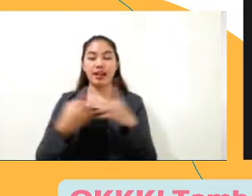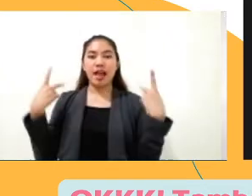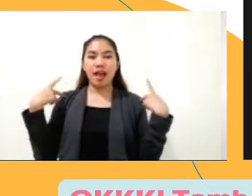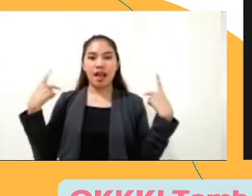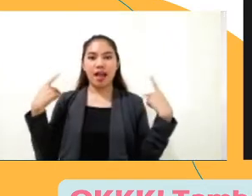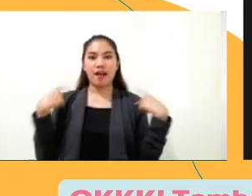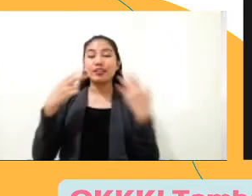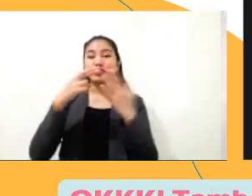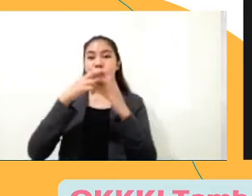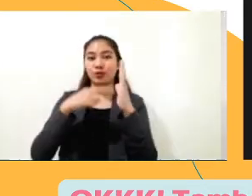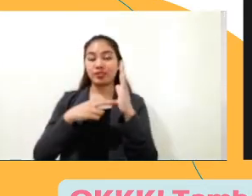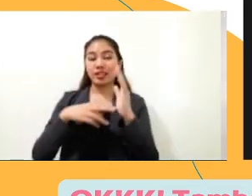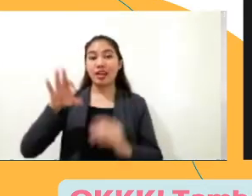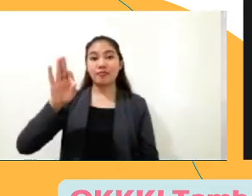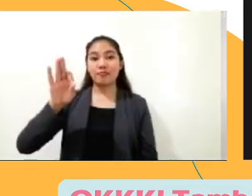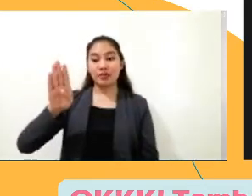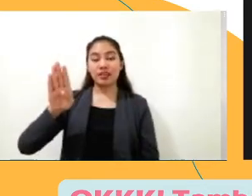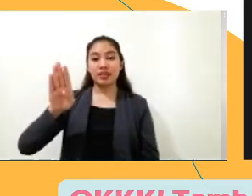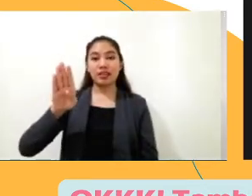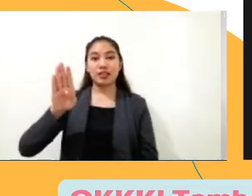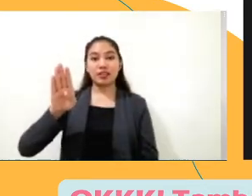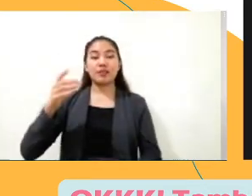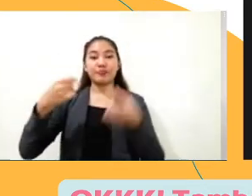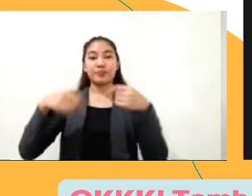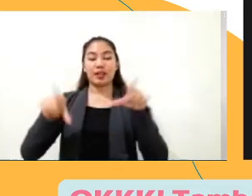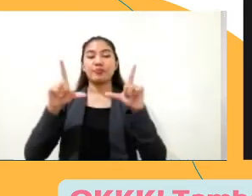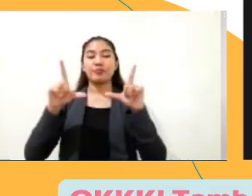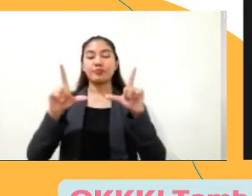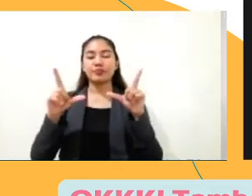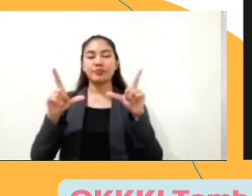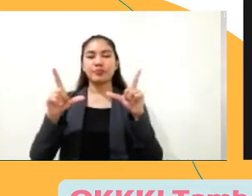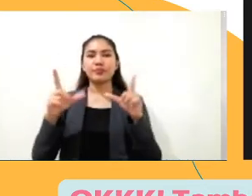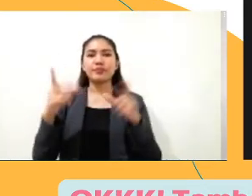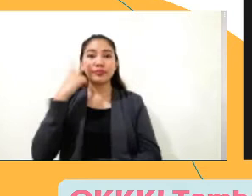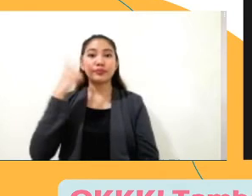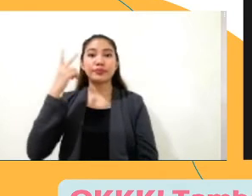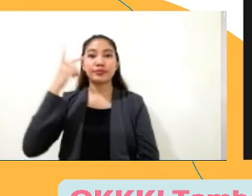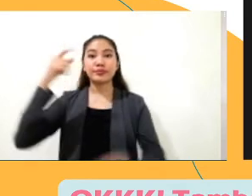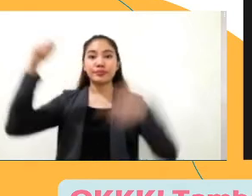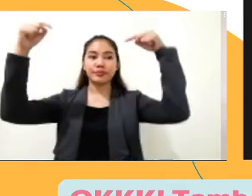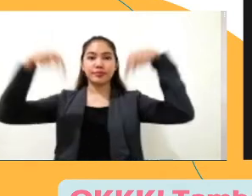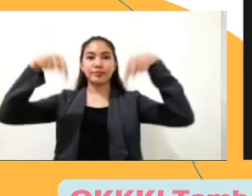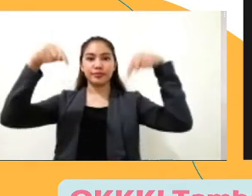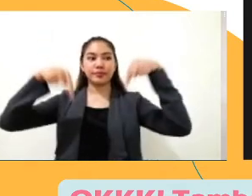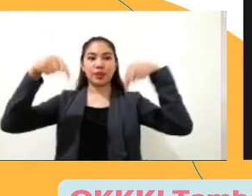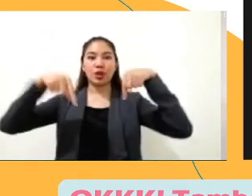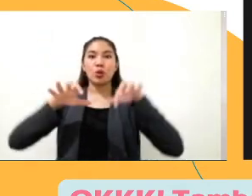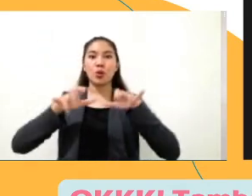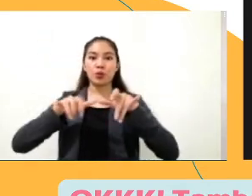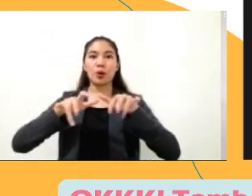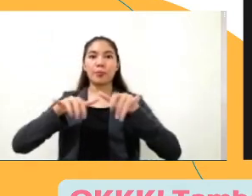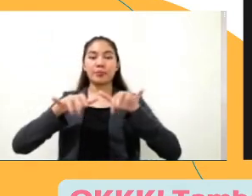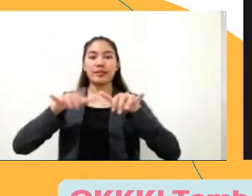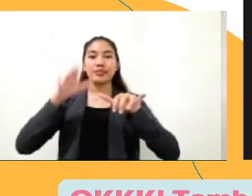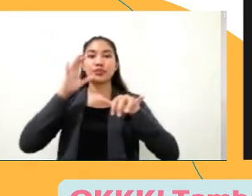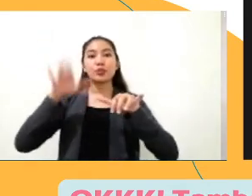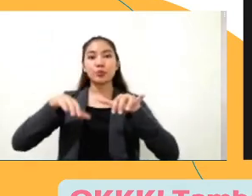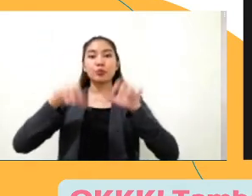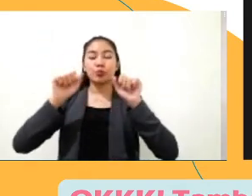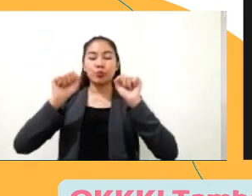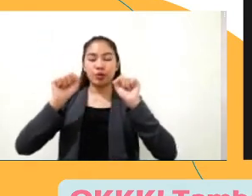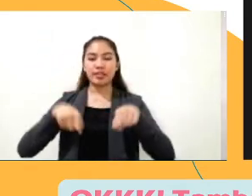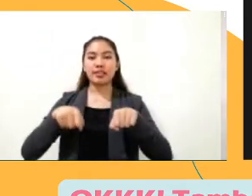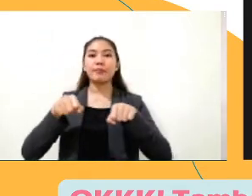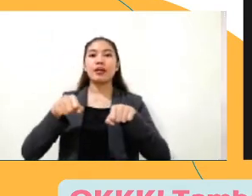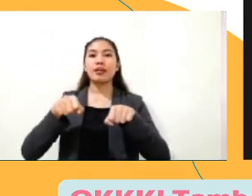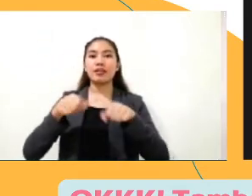So sa ating Facebook Live, meron naman po tayong comment section at maaari po tayong magtanong. Huwag nating kakalimutan na